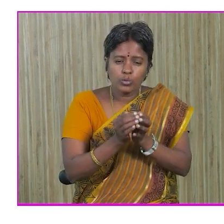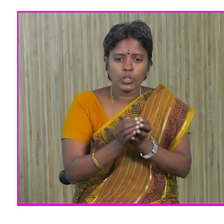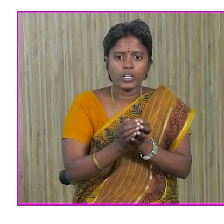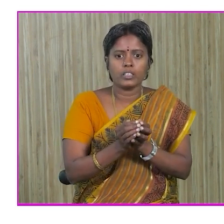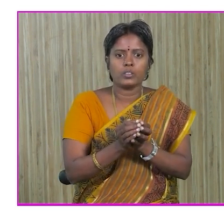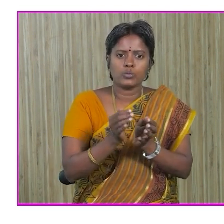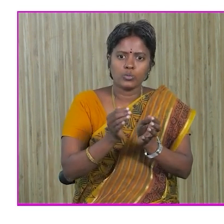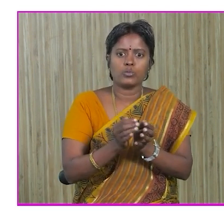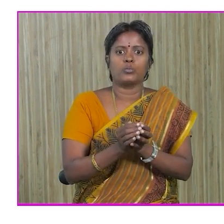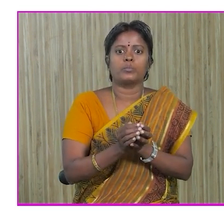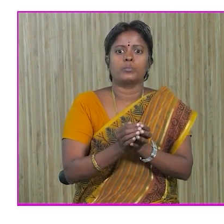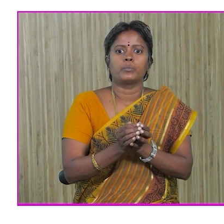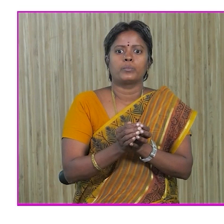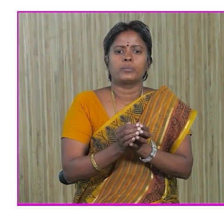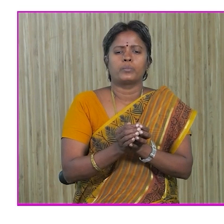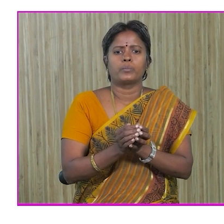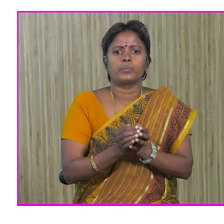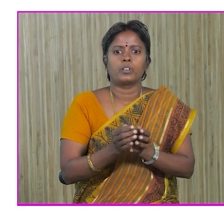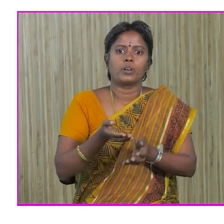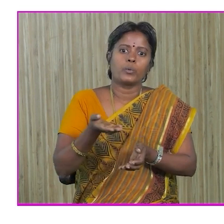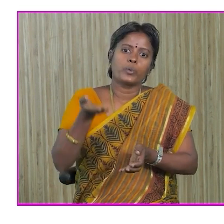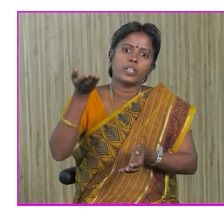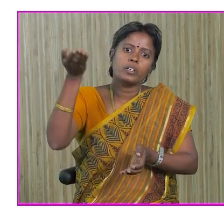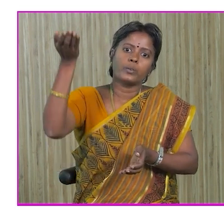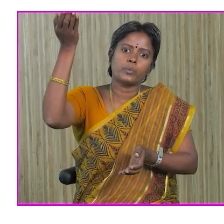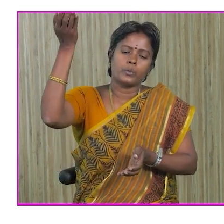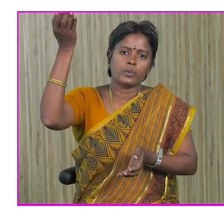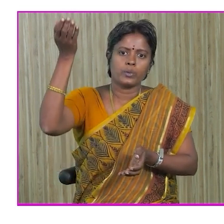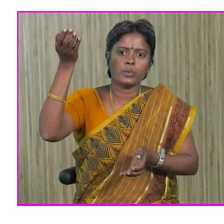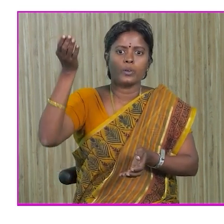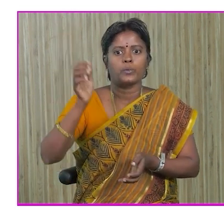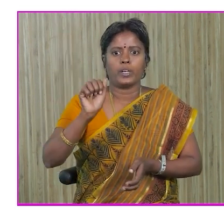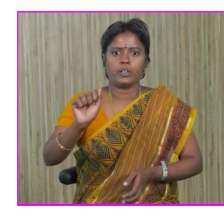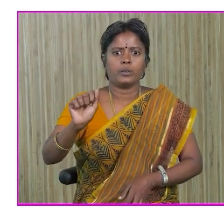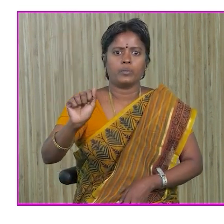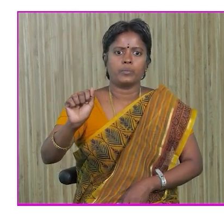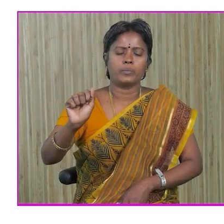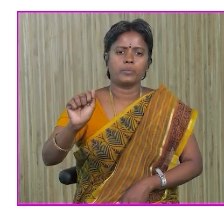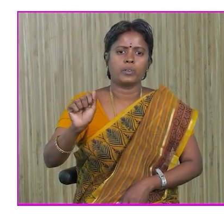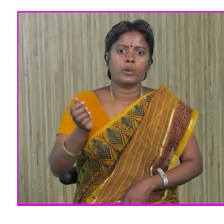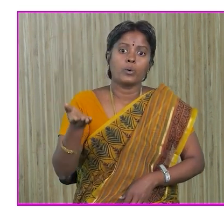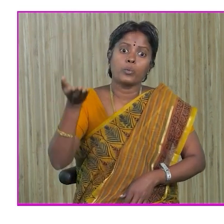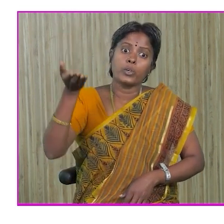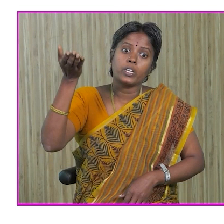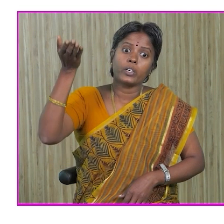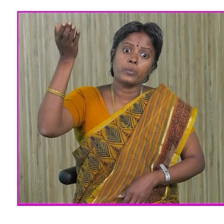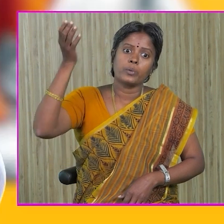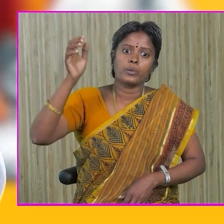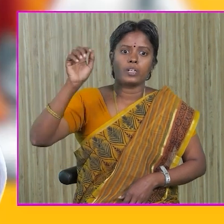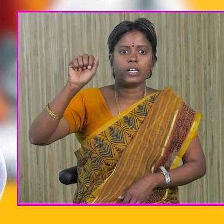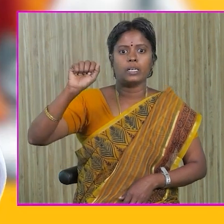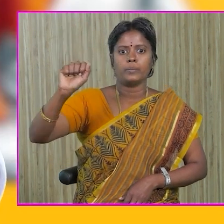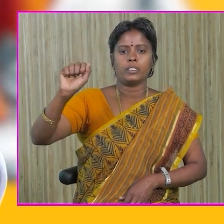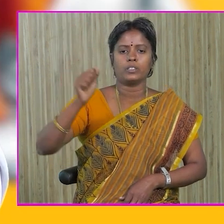காலத்தில் என்ன வேண்டும்? உயர்வு வேண்டும் என குறிப்பிடுகிறார்கள். உயர்வு என்பது உயர்ந்த குணம், அதாவது